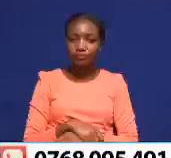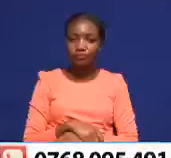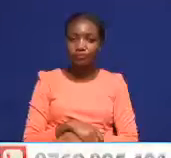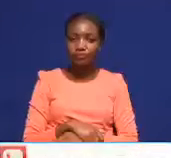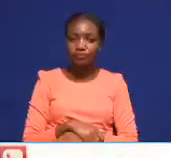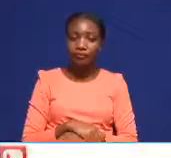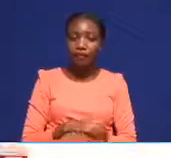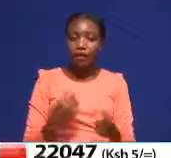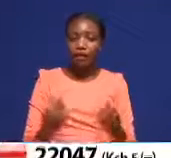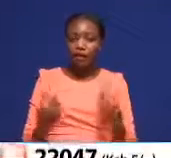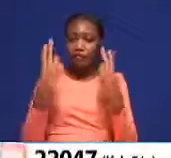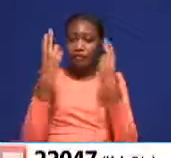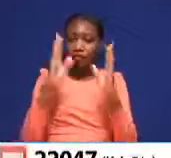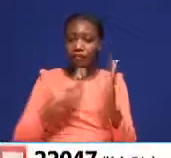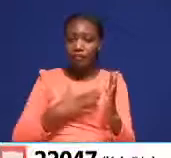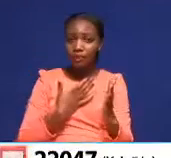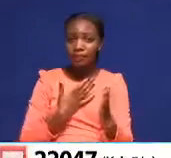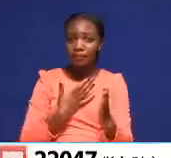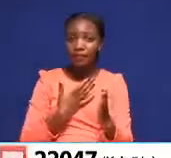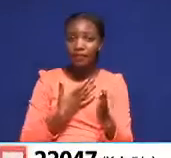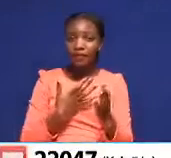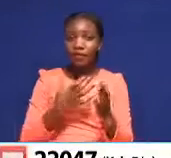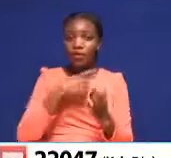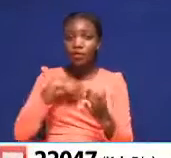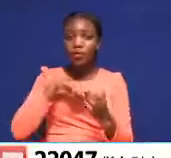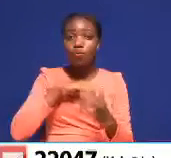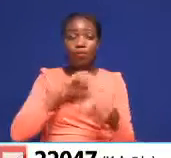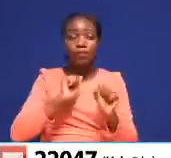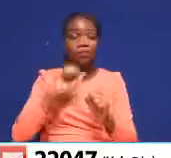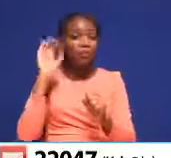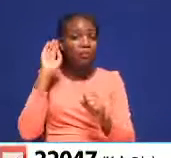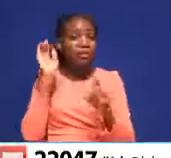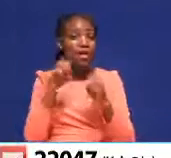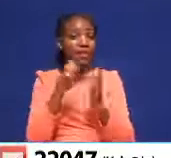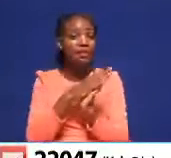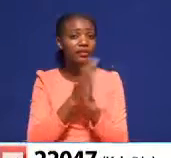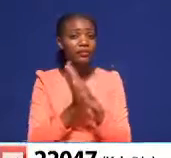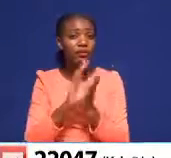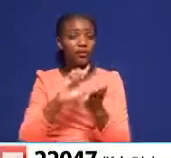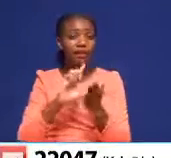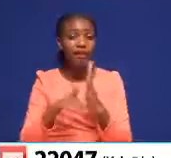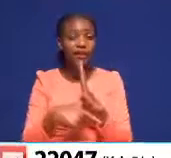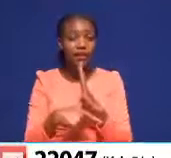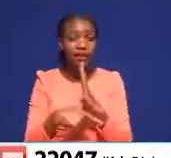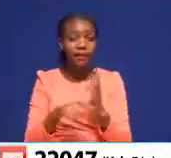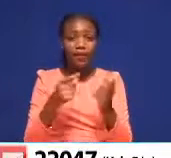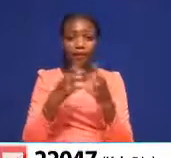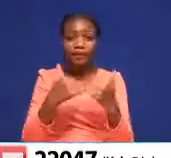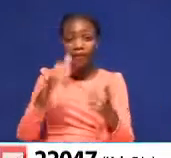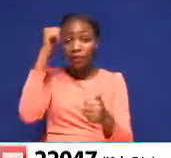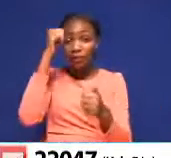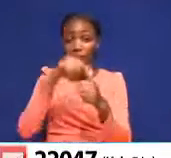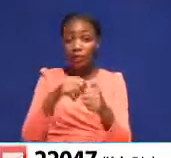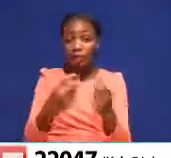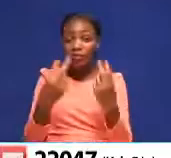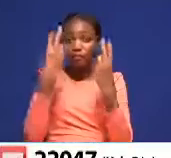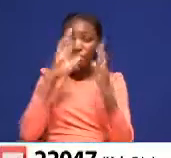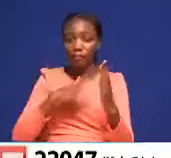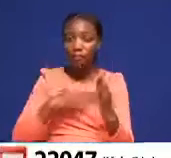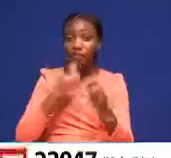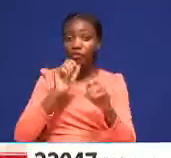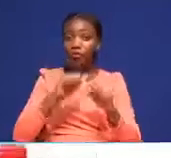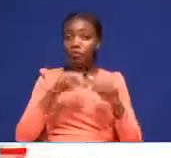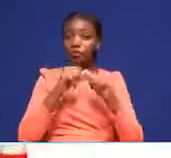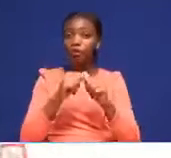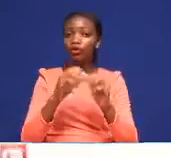Zamaji ni taarifa ambayo unaelezwa kuwa tutakuwa tunaipata baada ya muda usio kwa mrefu, lakini kumbuka mtazamaji unaweza kuzidi